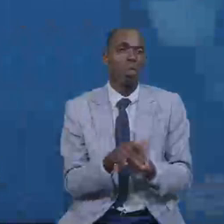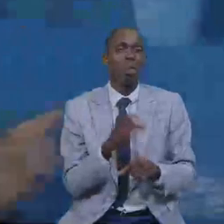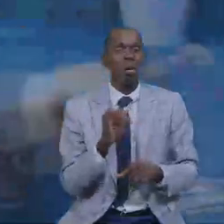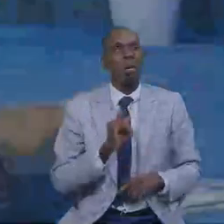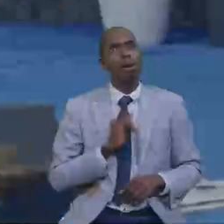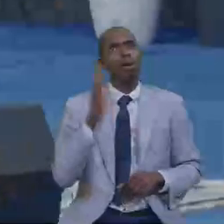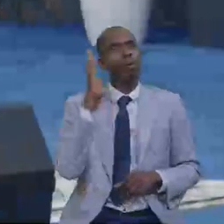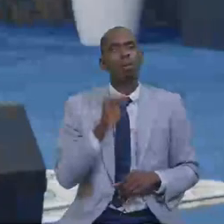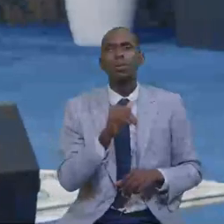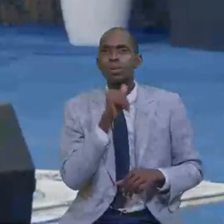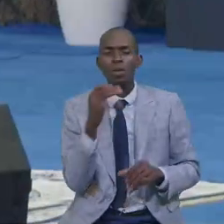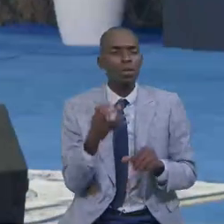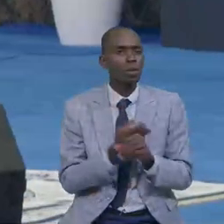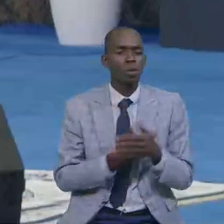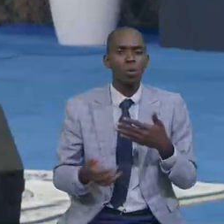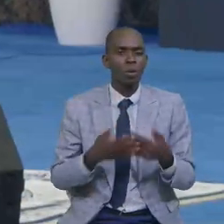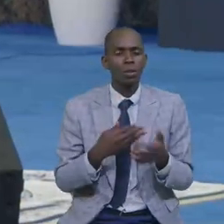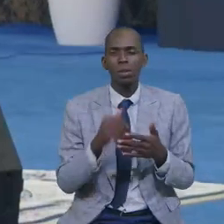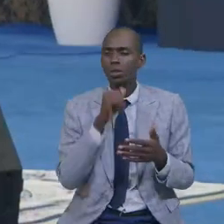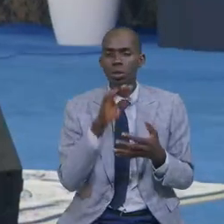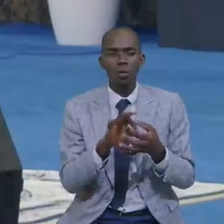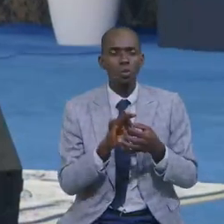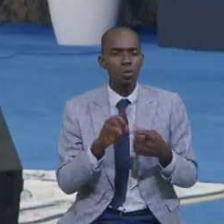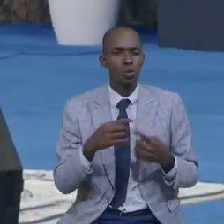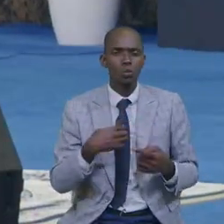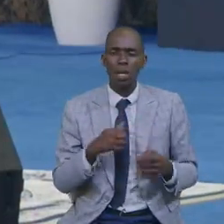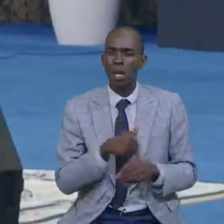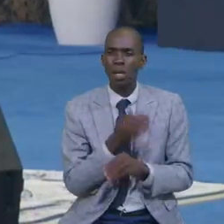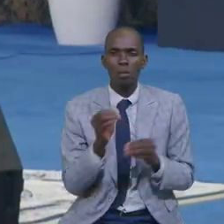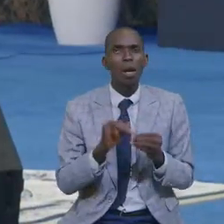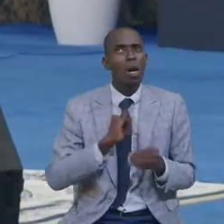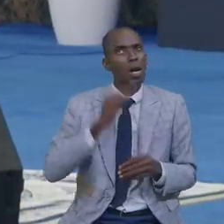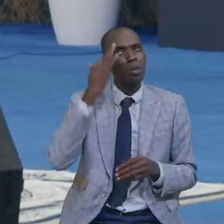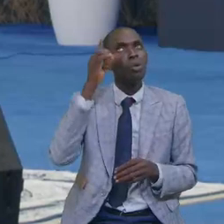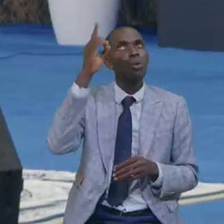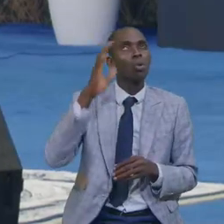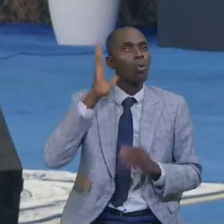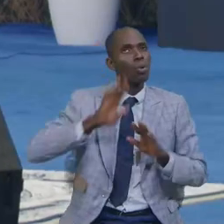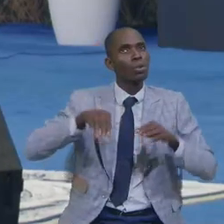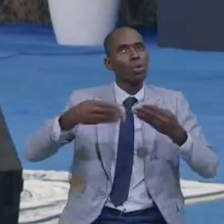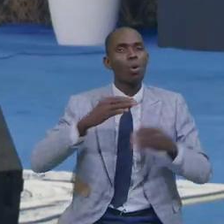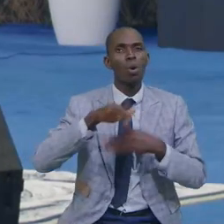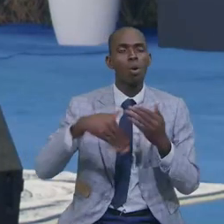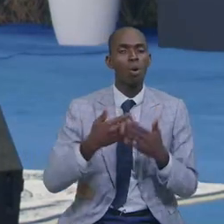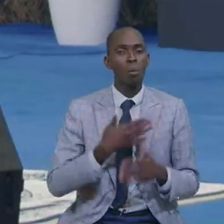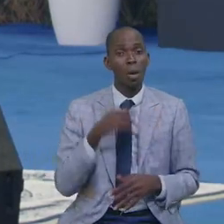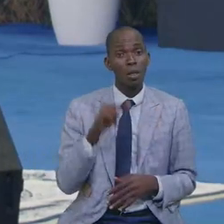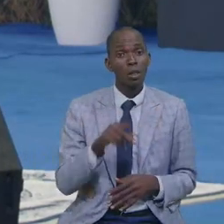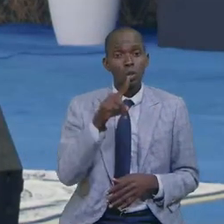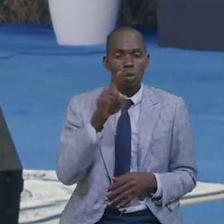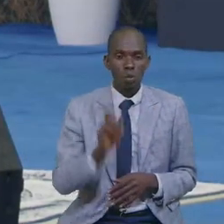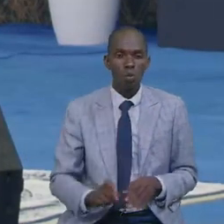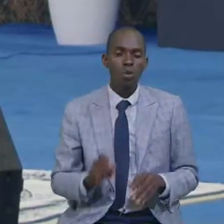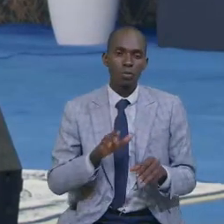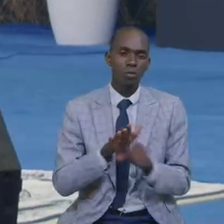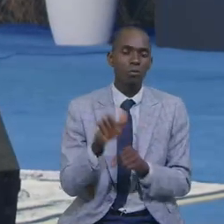ah je ne vais plus prendre tout ce qui ne m'appartient plus et je sais que Dieu pourvoir à tous mes besoins alors